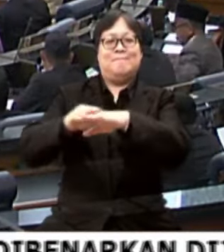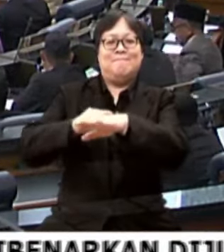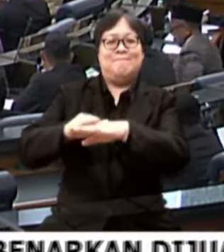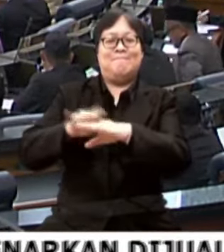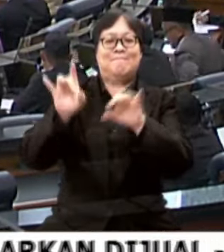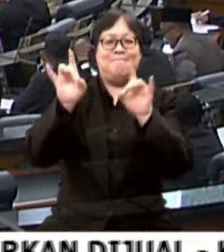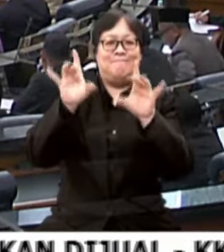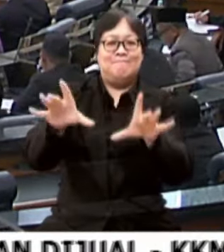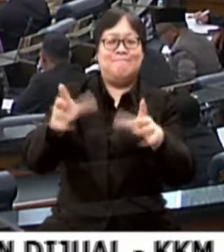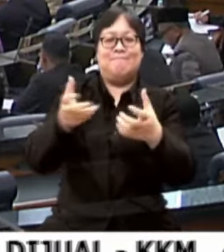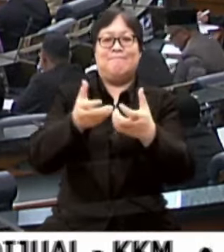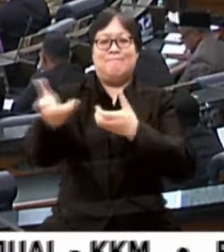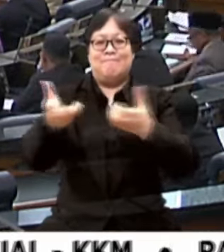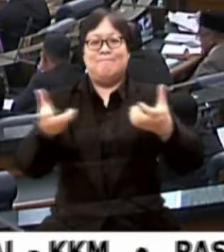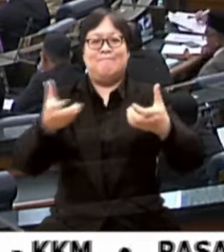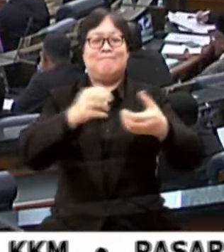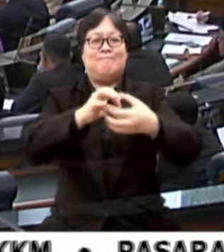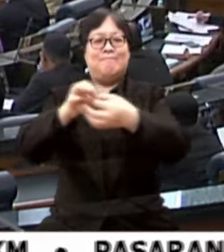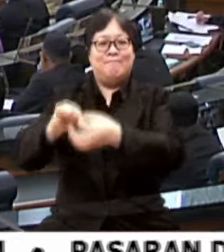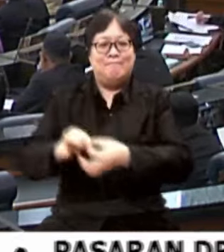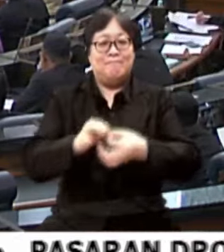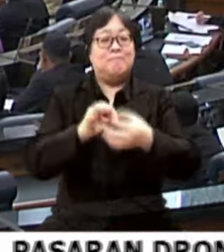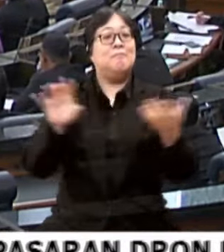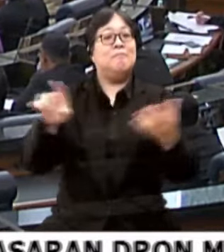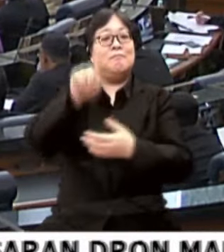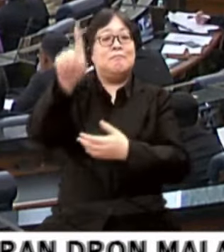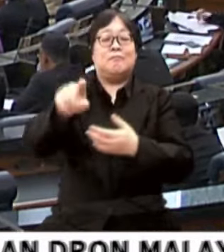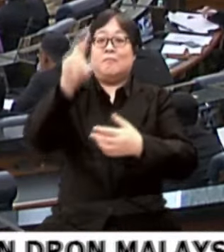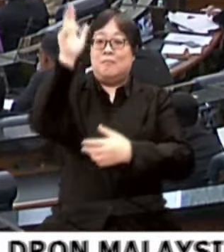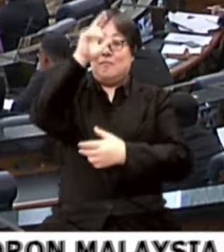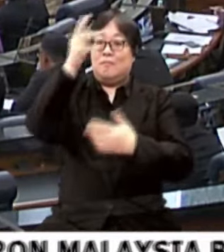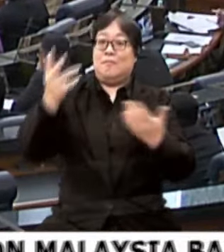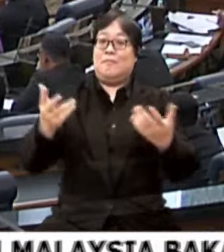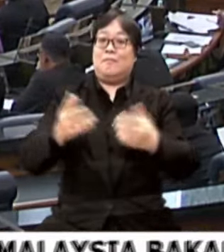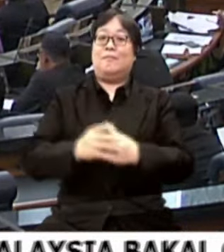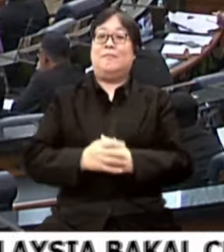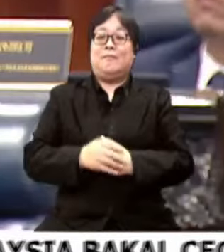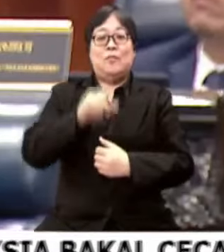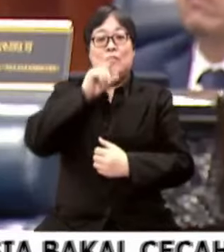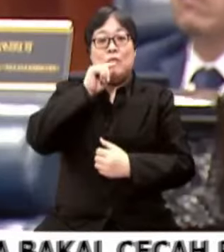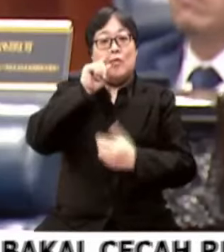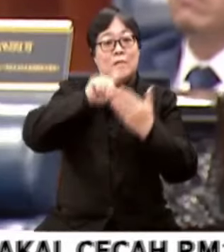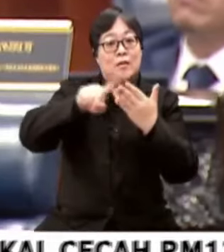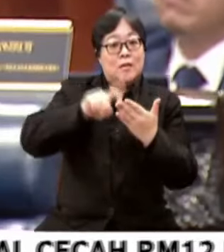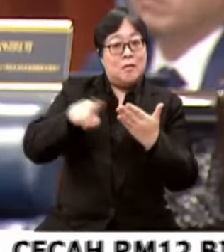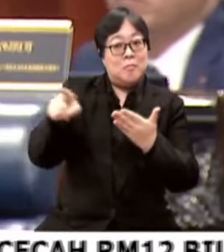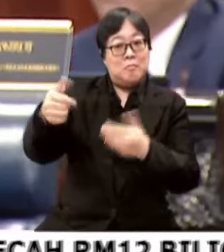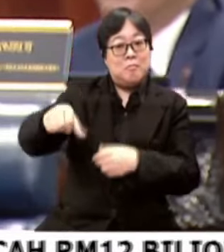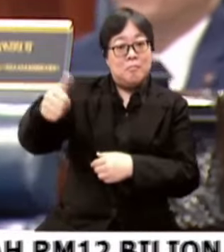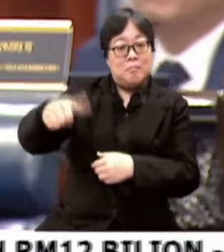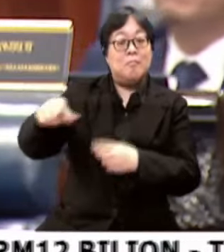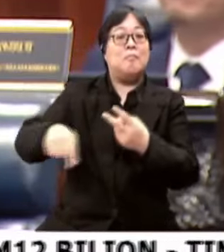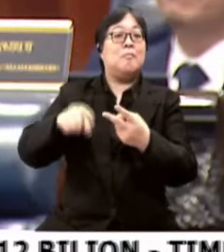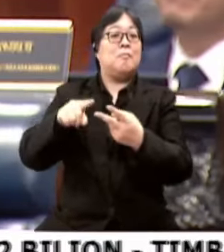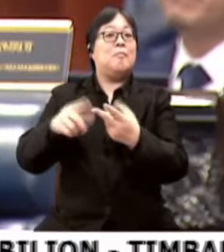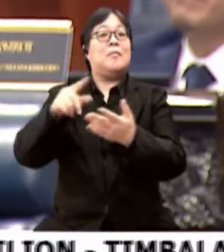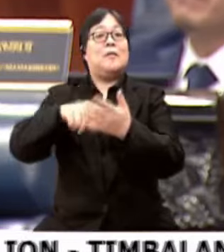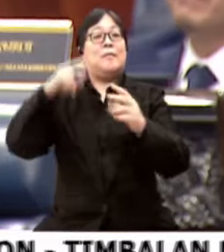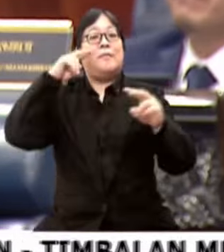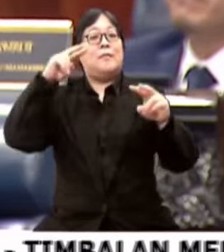dan memecah belahkan perpaduan Adakah kerajaan juga akan melihat kepada Twitter dan juga bagaimana pendirian